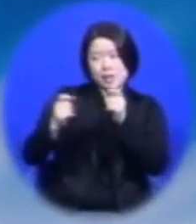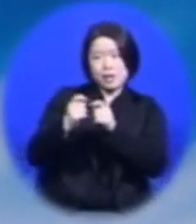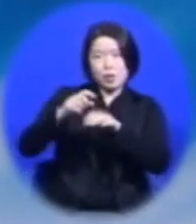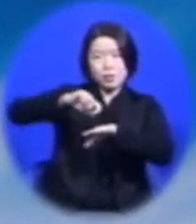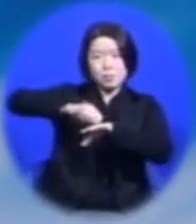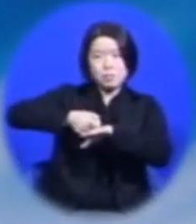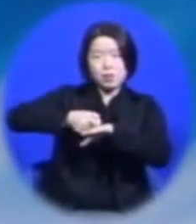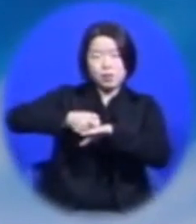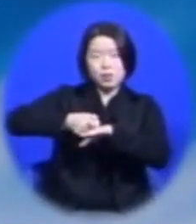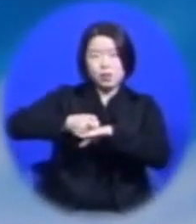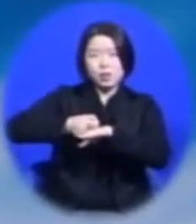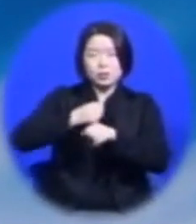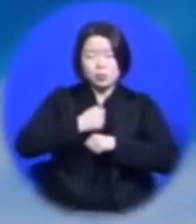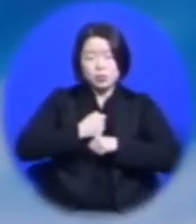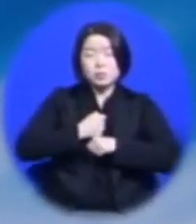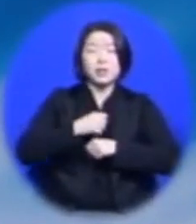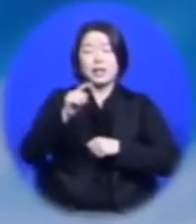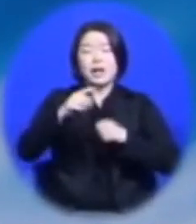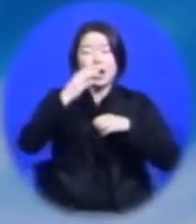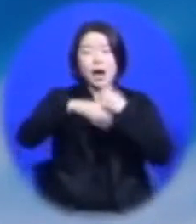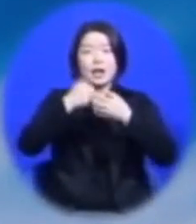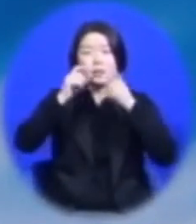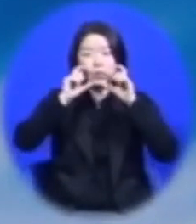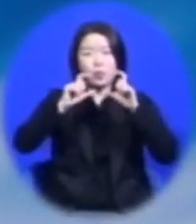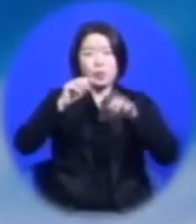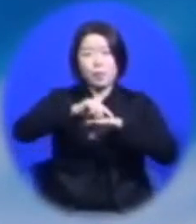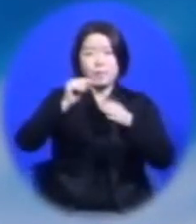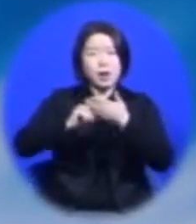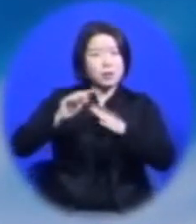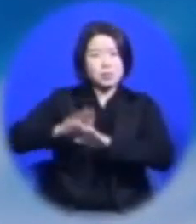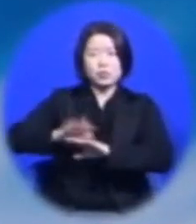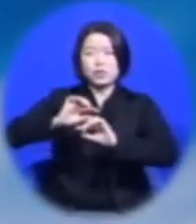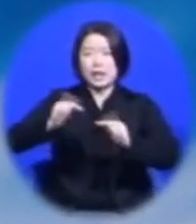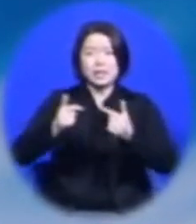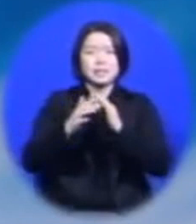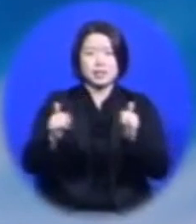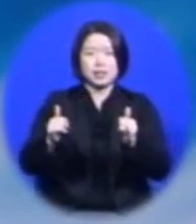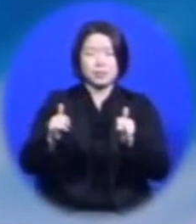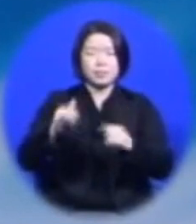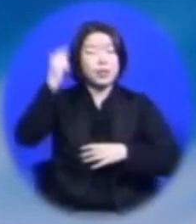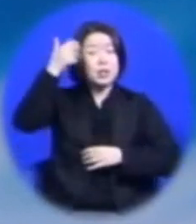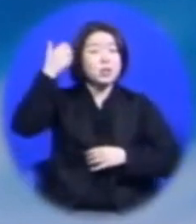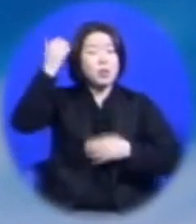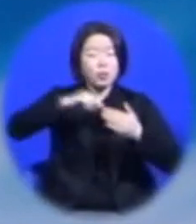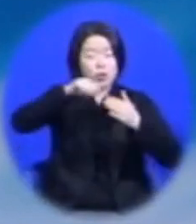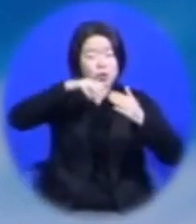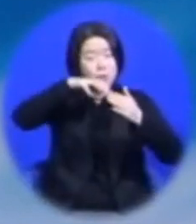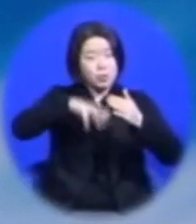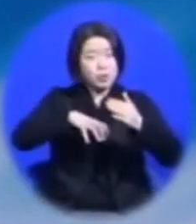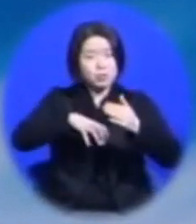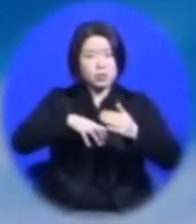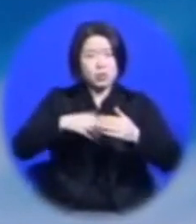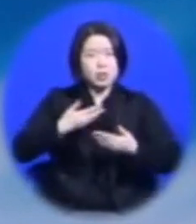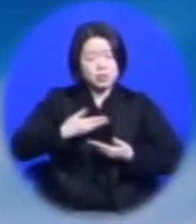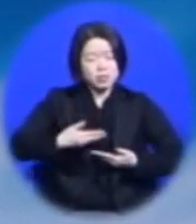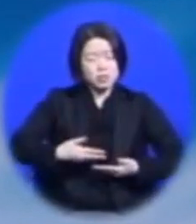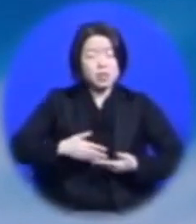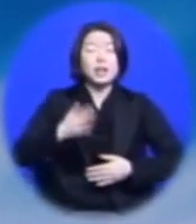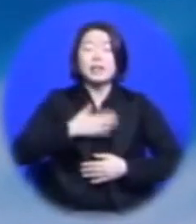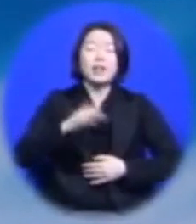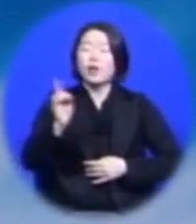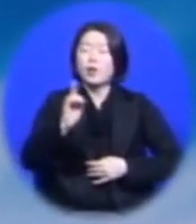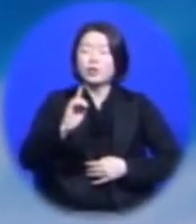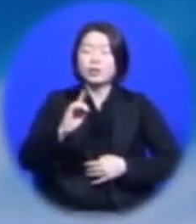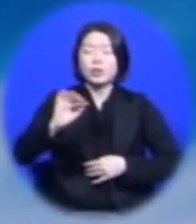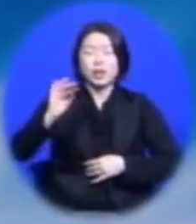하나님의 경고를 결코 마음에 두지 않는 사람, 영혼의 내면에서 진지하게 내가 어떻게 해야